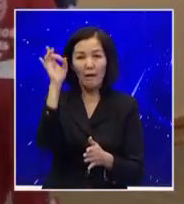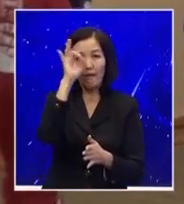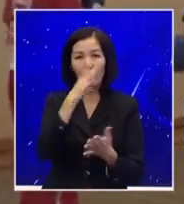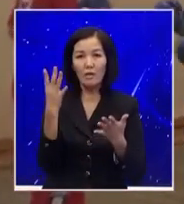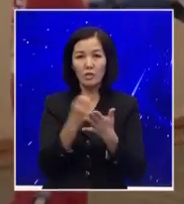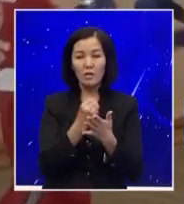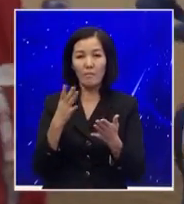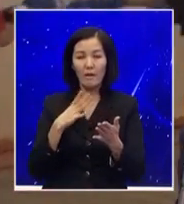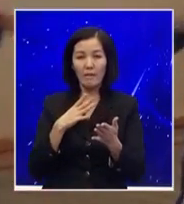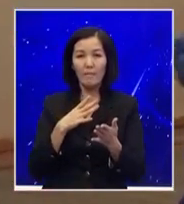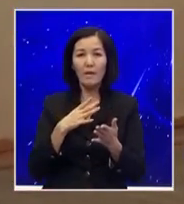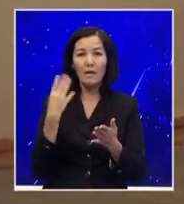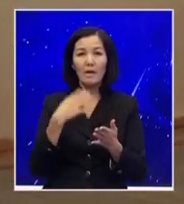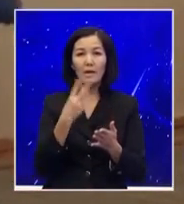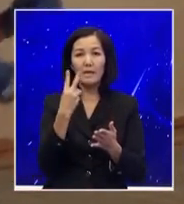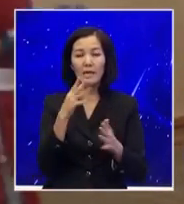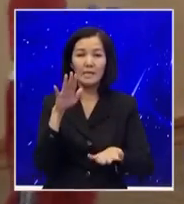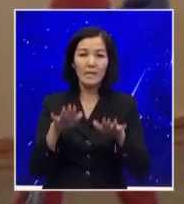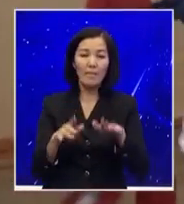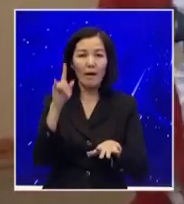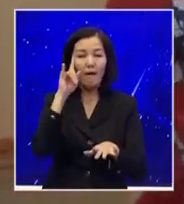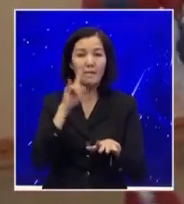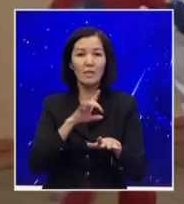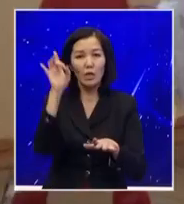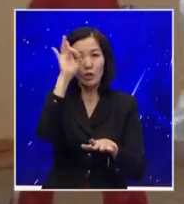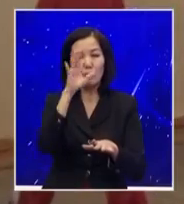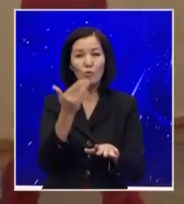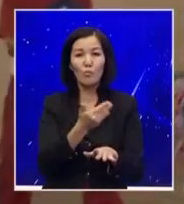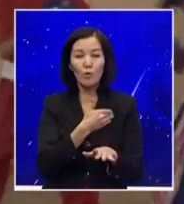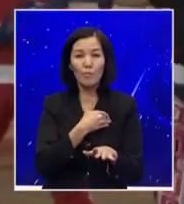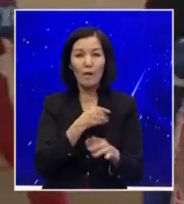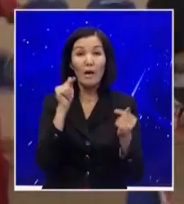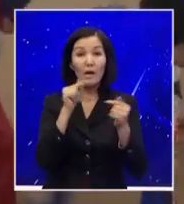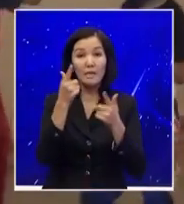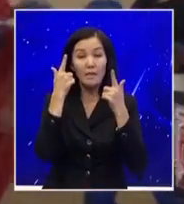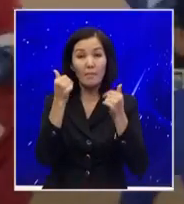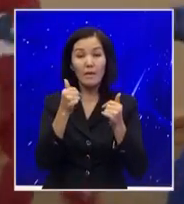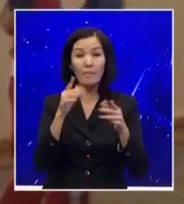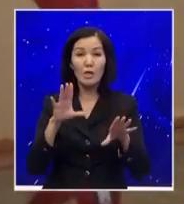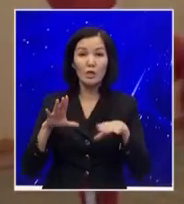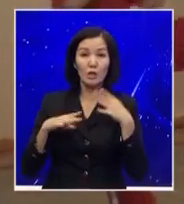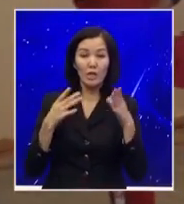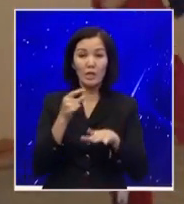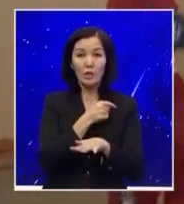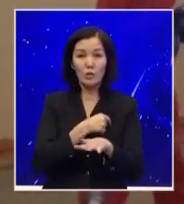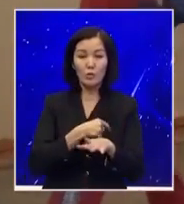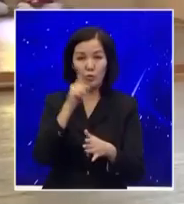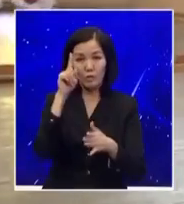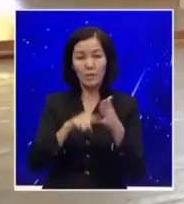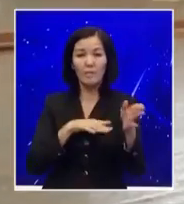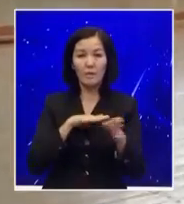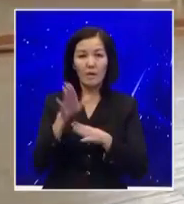алдым. Ендігі мақсатым 42 кіл салмақта Қазақстан чемпионы болу. Қарсыластарымды білем, жарыста жаттықтырушымның үмітін ақтаймын деп